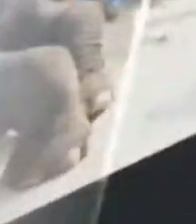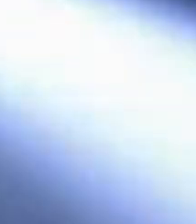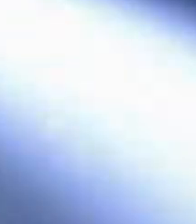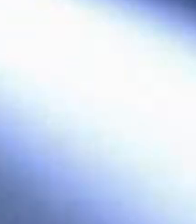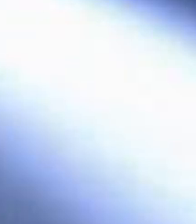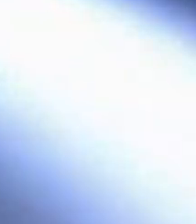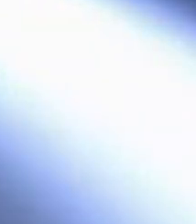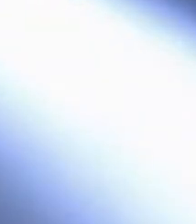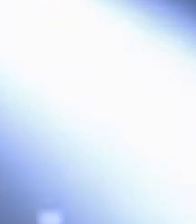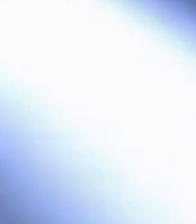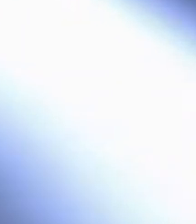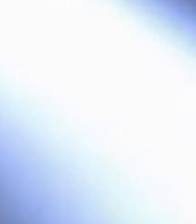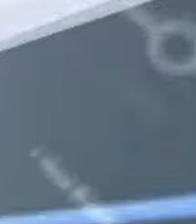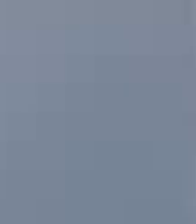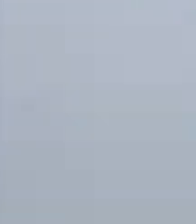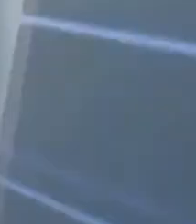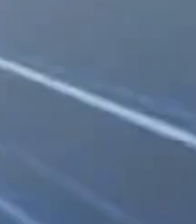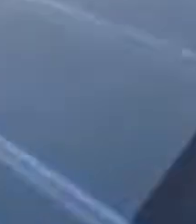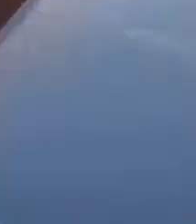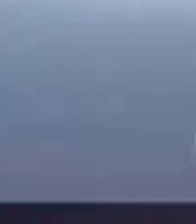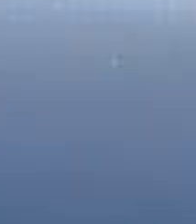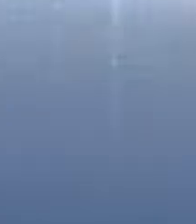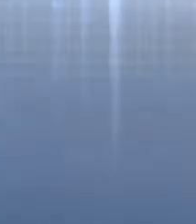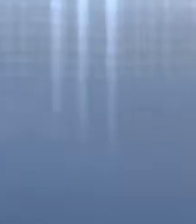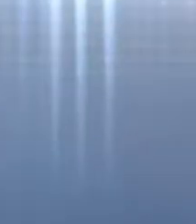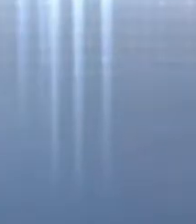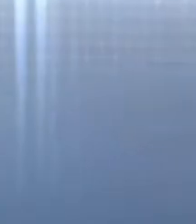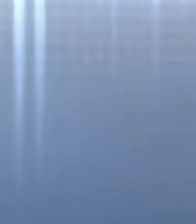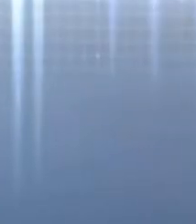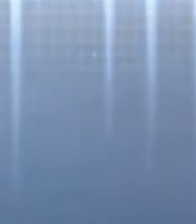ข่าวเสาร์อาทิตย์คู่ข่าวเสาร์อาทิตย